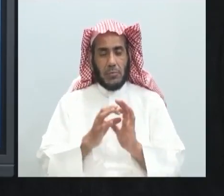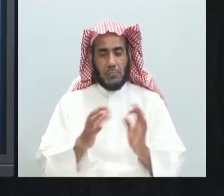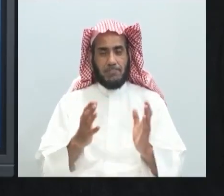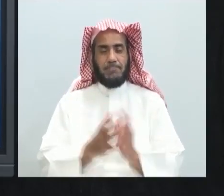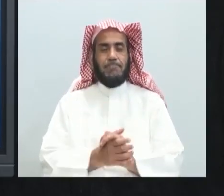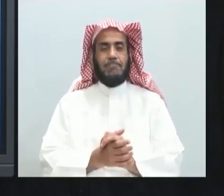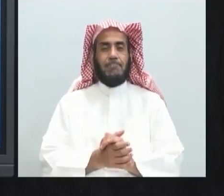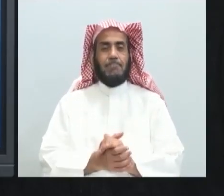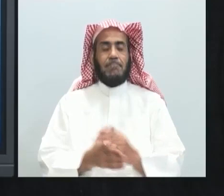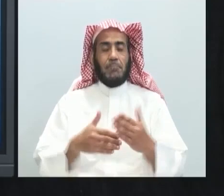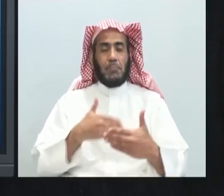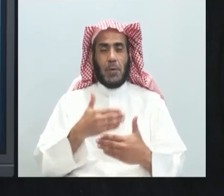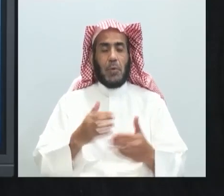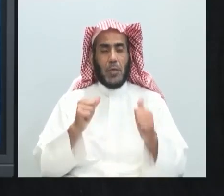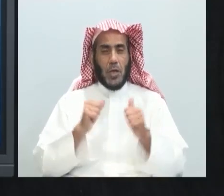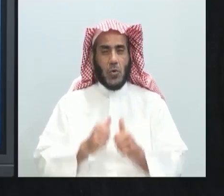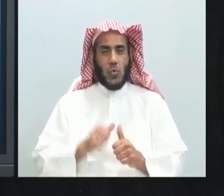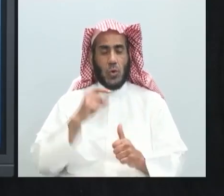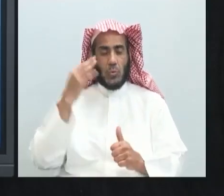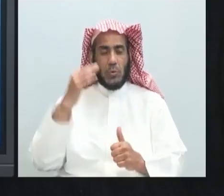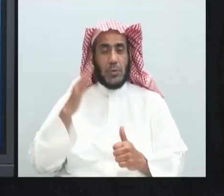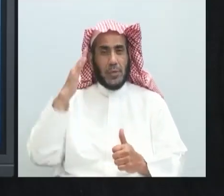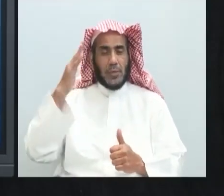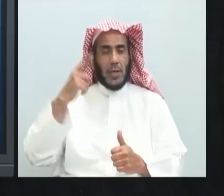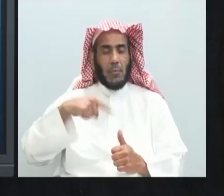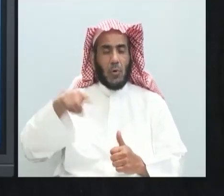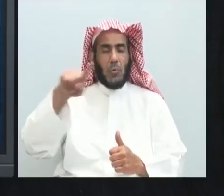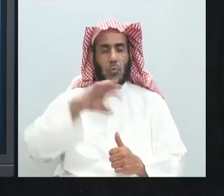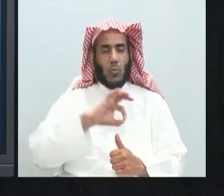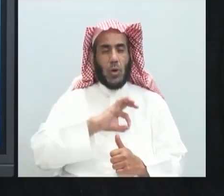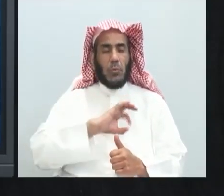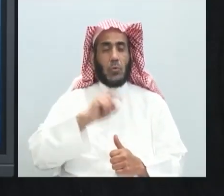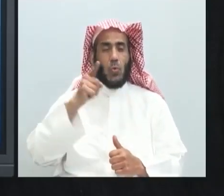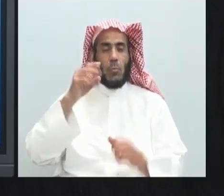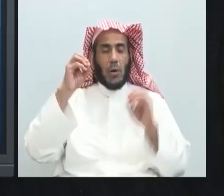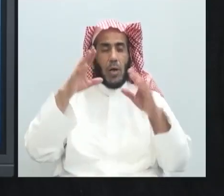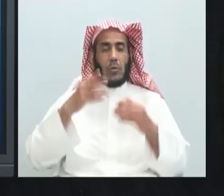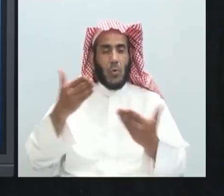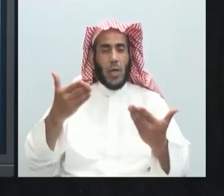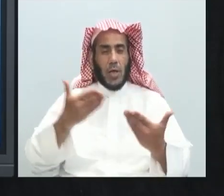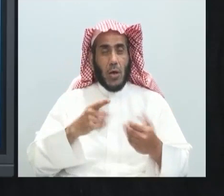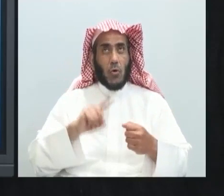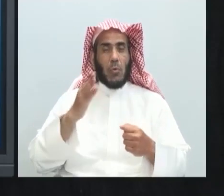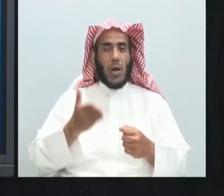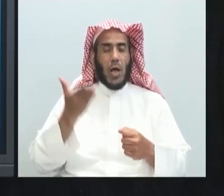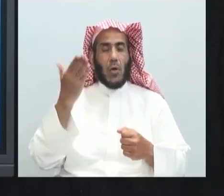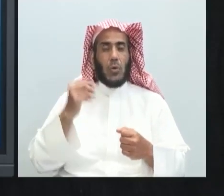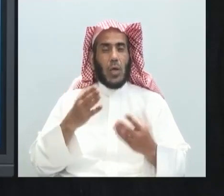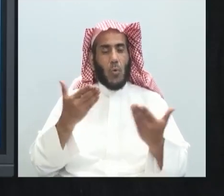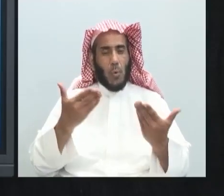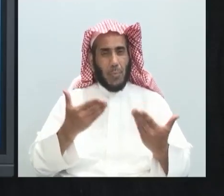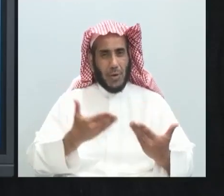اجمعين اما بعد ايها الطلاب والطالبات سلام الله عليكم ورحمته وبركاته حياكم الله تعالى